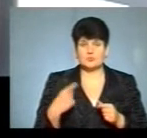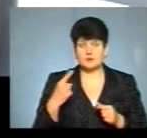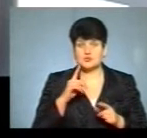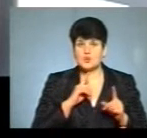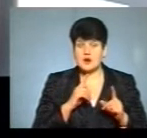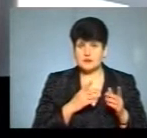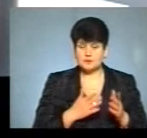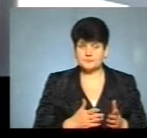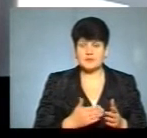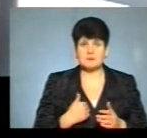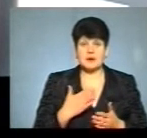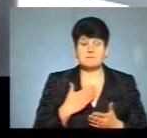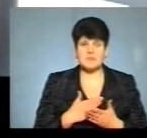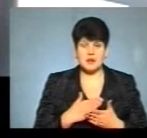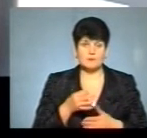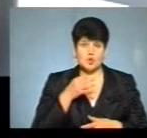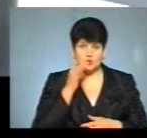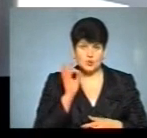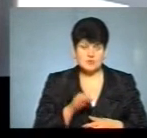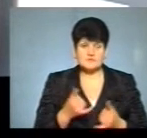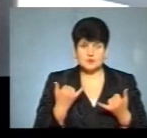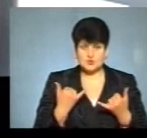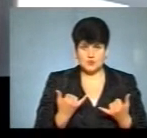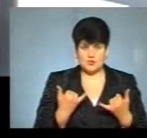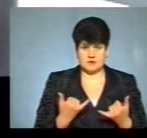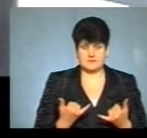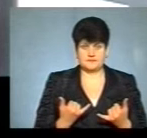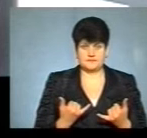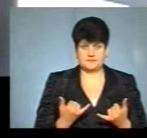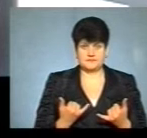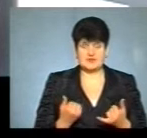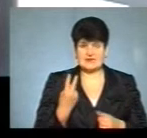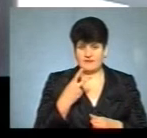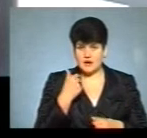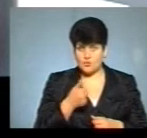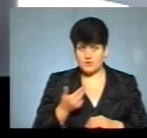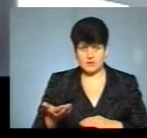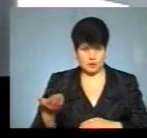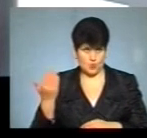раду. Ми маємо досвід сьогодні, ми 2 роки тому